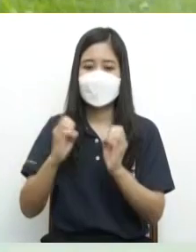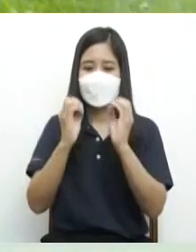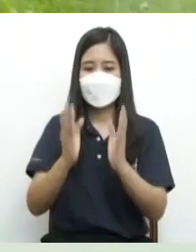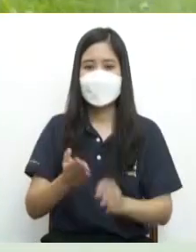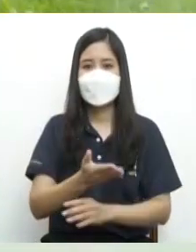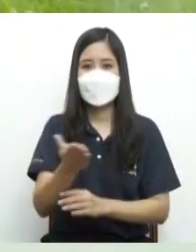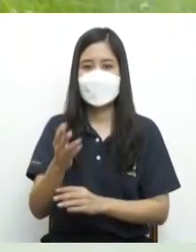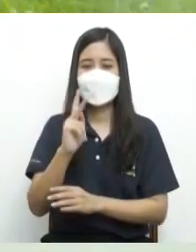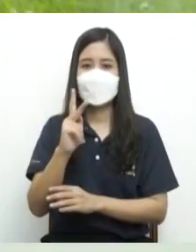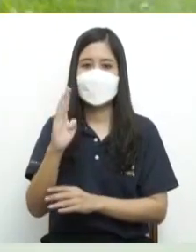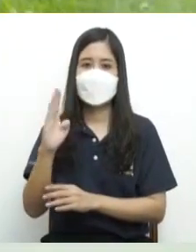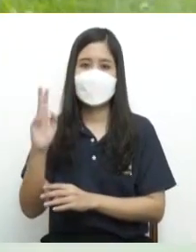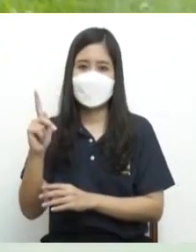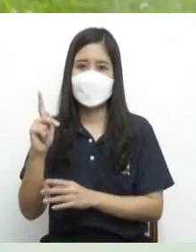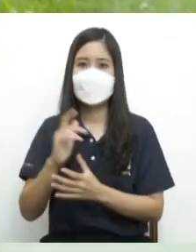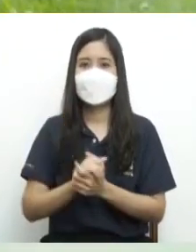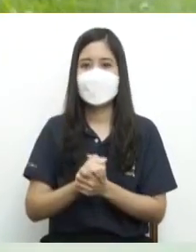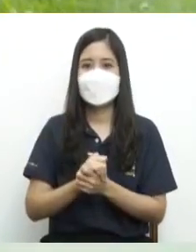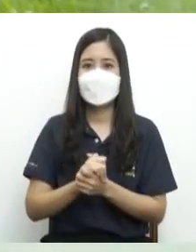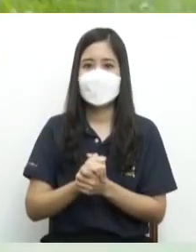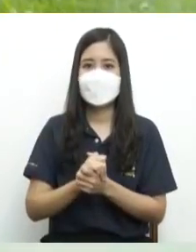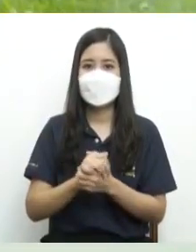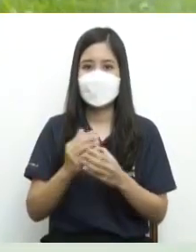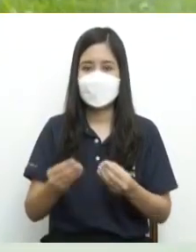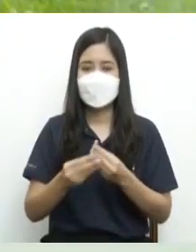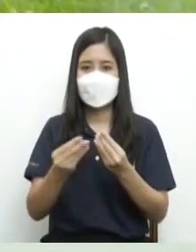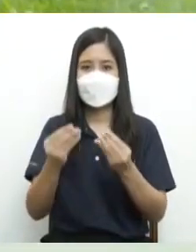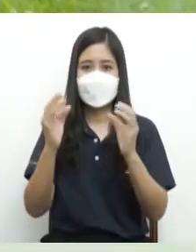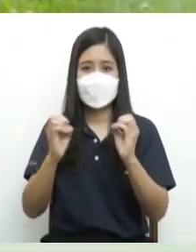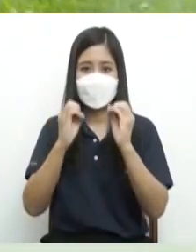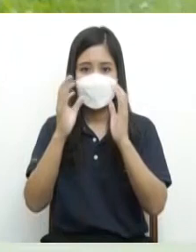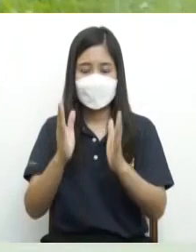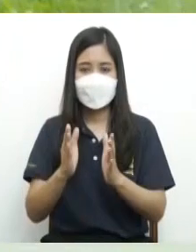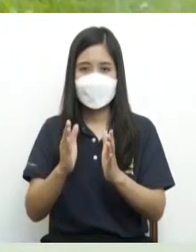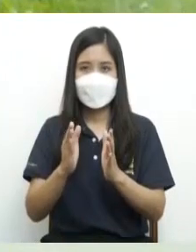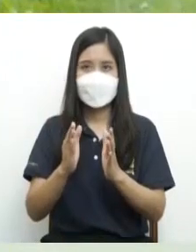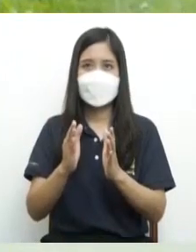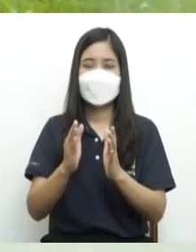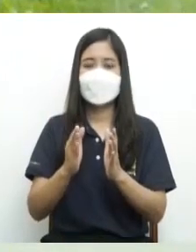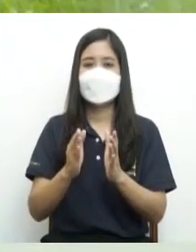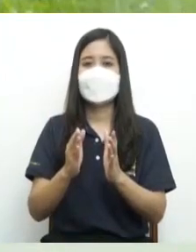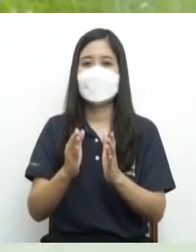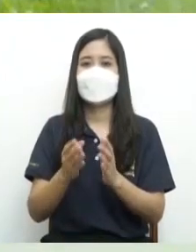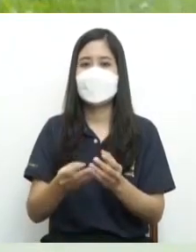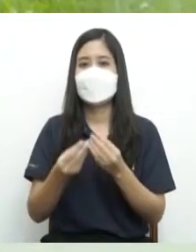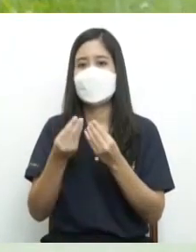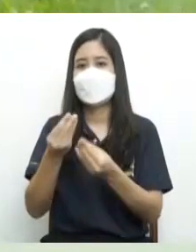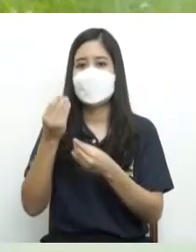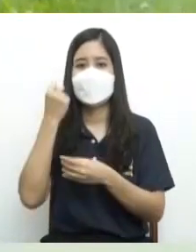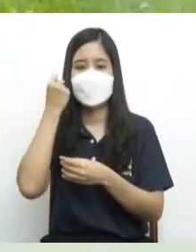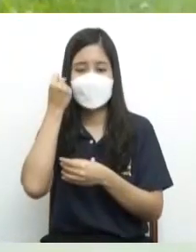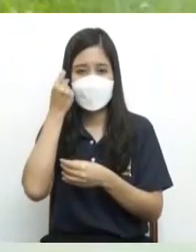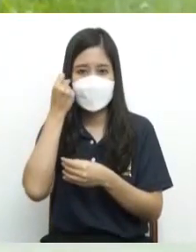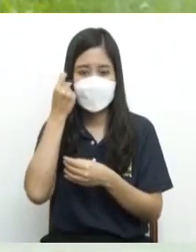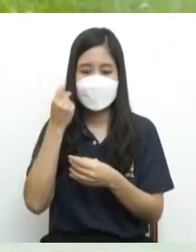ราะฉะนั้นสิ่งที่เราจะพึ่งกันก็ขออนุญาตว่าสื่อสารให้คุณครูได้เข้าใจตรงกันว่าถ้าเอาหลักของพระบาทสมเด็จพระเจ้าอยู่หัวรัชกาลที่